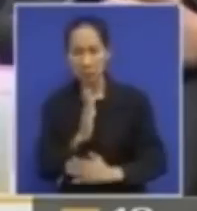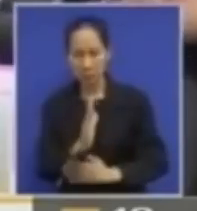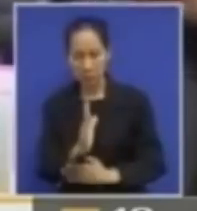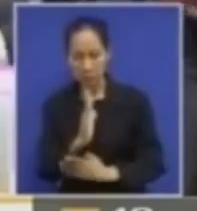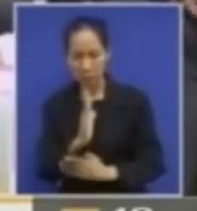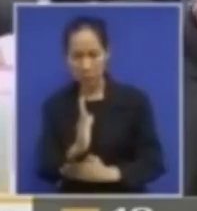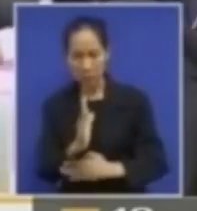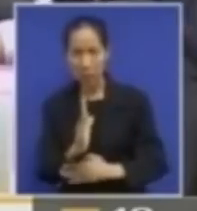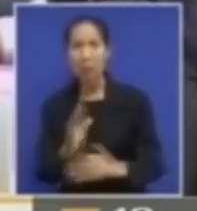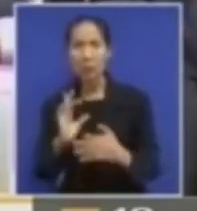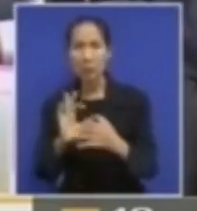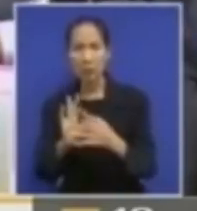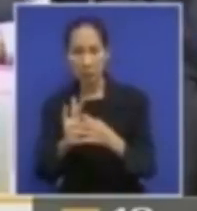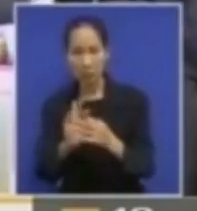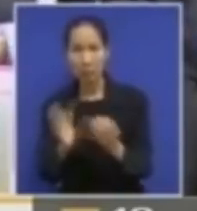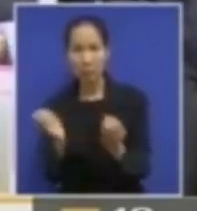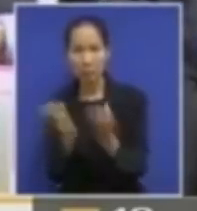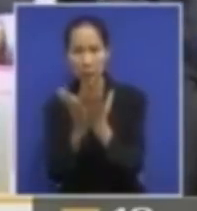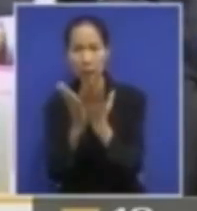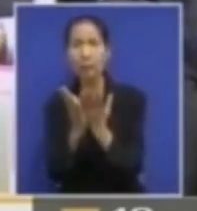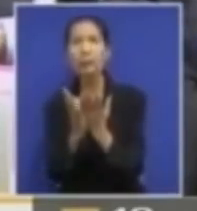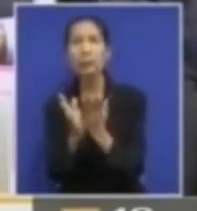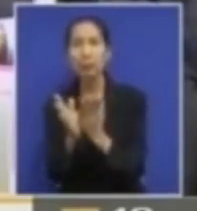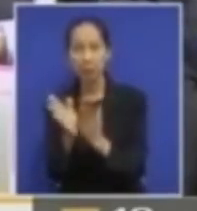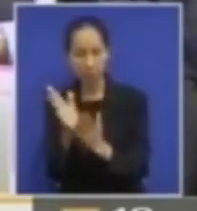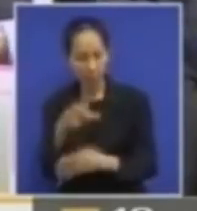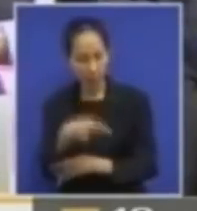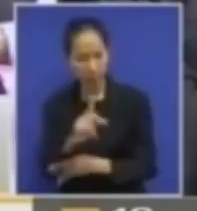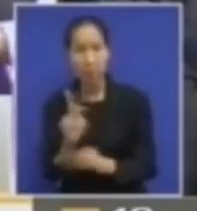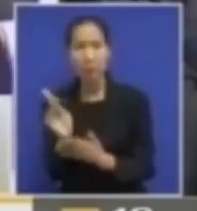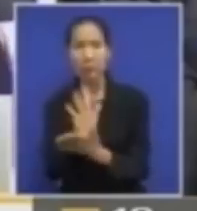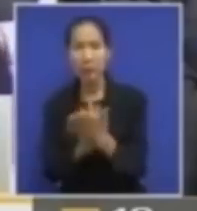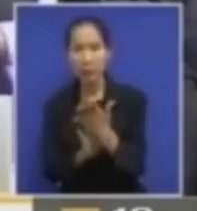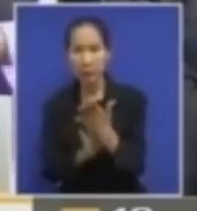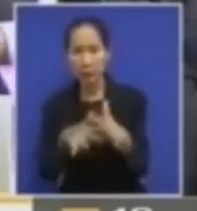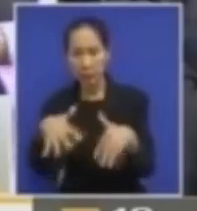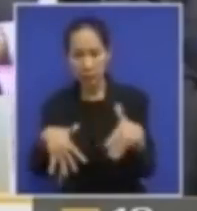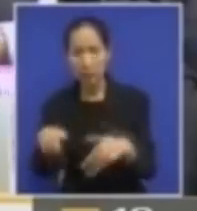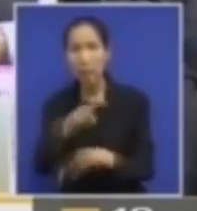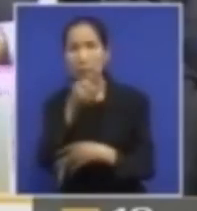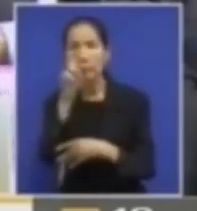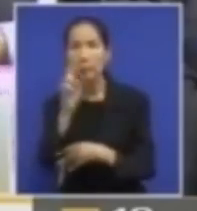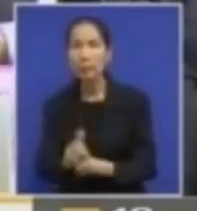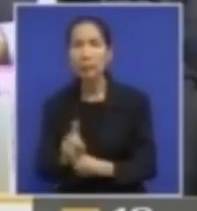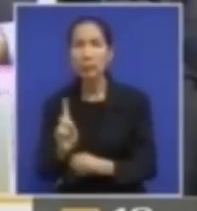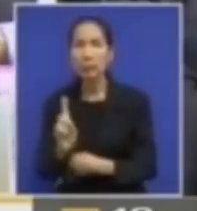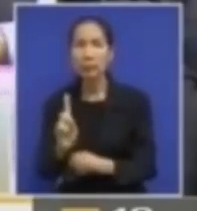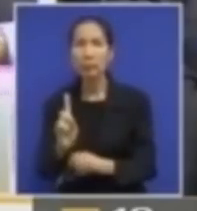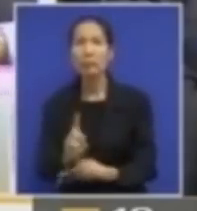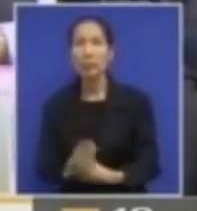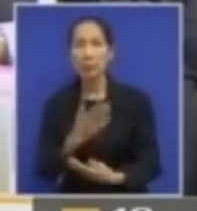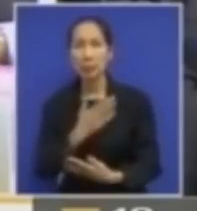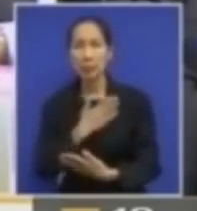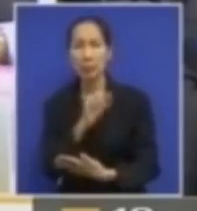ทบกับประโยชน์ประเทศชาติหรือประชาชนหรือไม่พวกเราเองครับในฐานะสมาชิกสภาผู้แทนราษฎรในฐานะสมาชิกวุฒิ